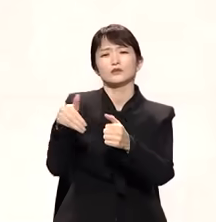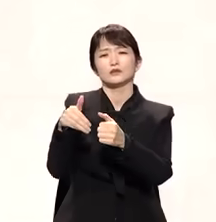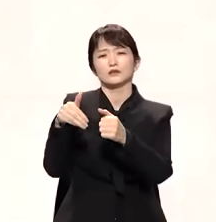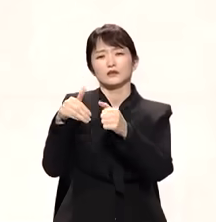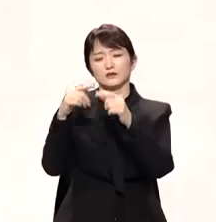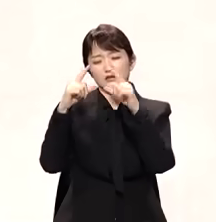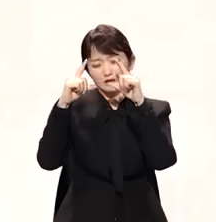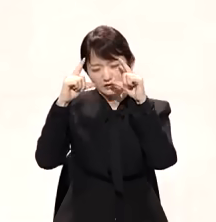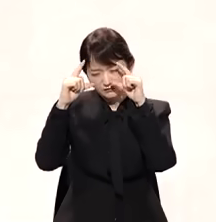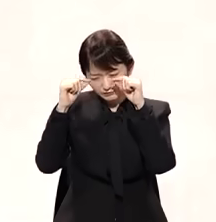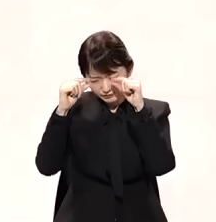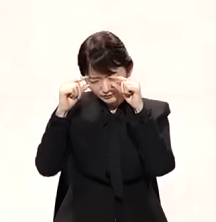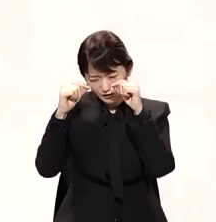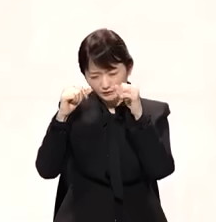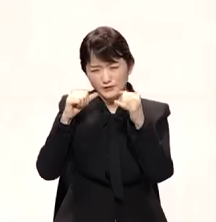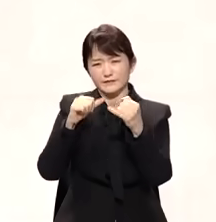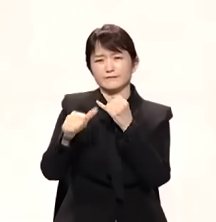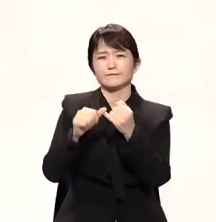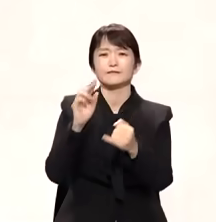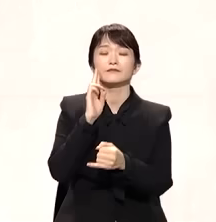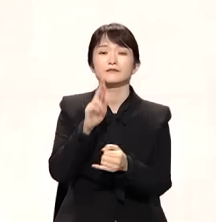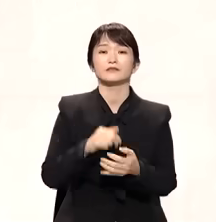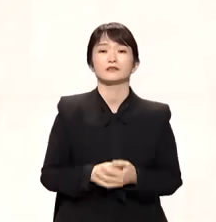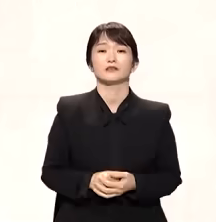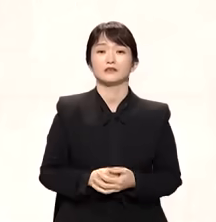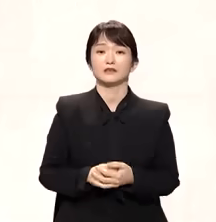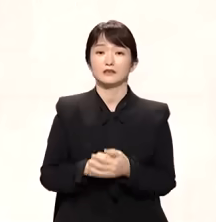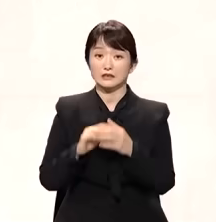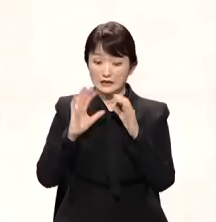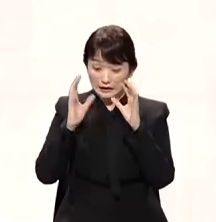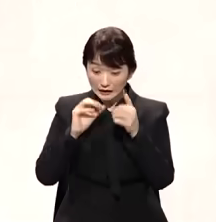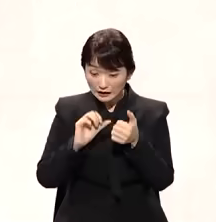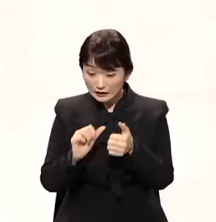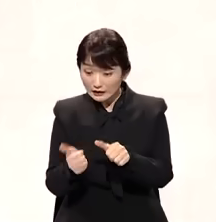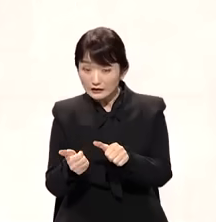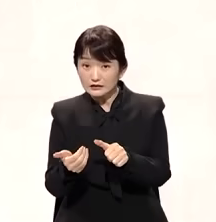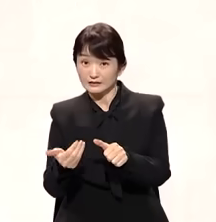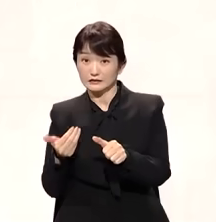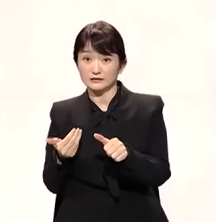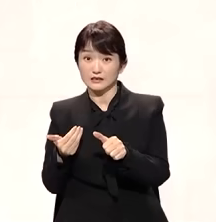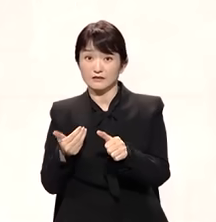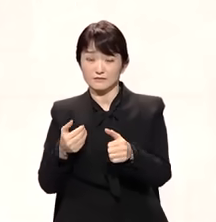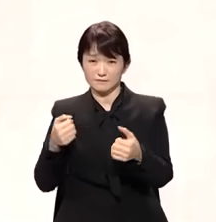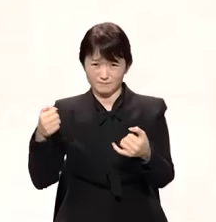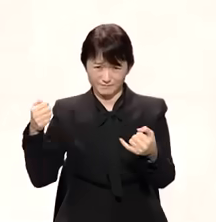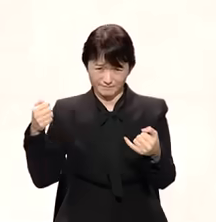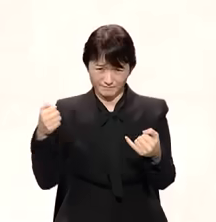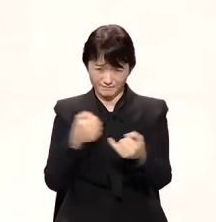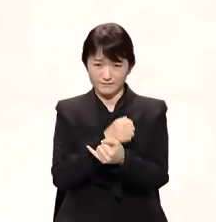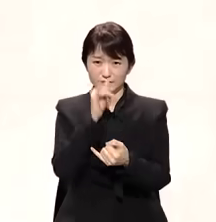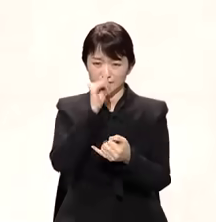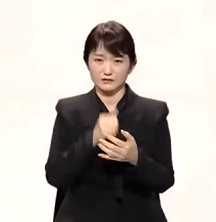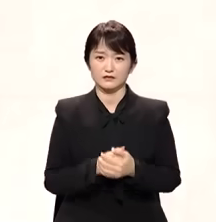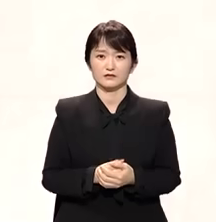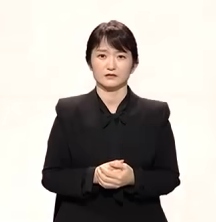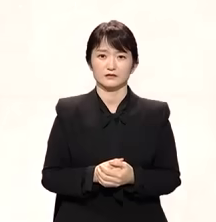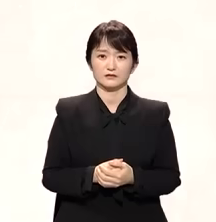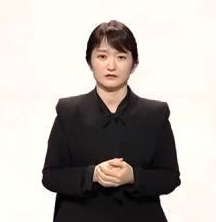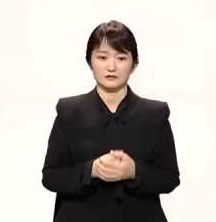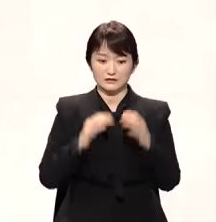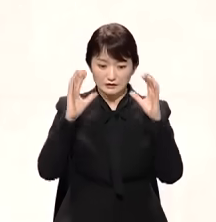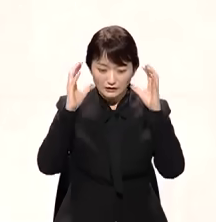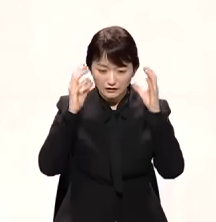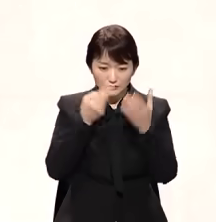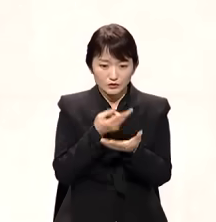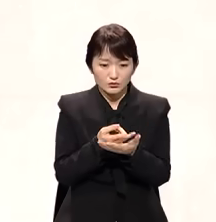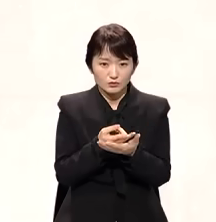그렇게 싸웠다고 하는데네 이게 뭐 어린 아이를 이렇게 사망에 이르게 하기 전에도 사실은 학대를 한 거죠 아이 앞에서 소리를 지르고